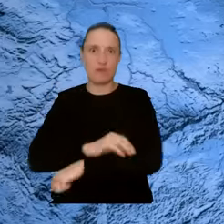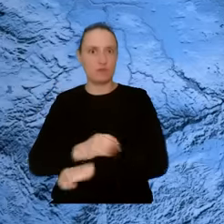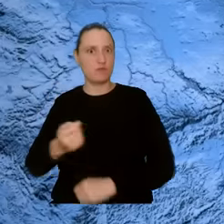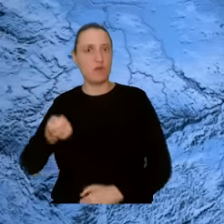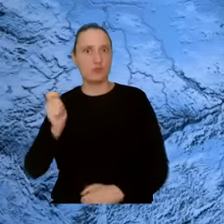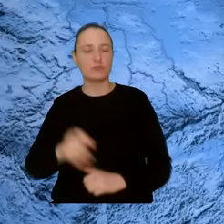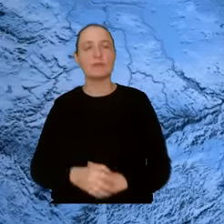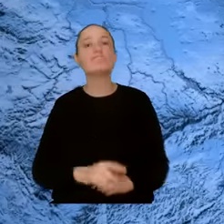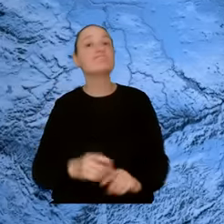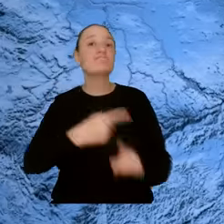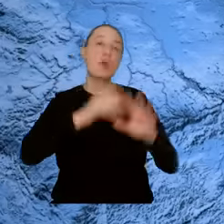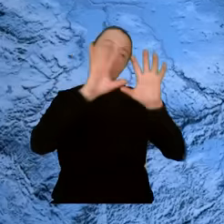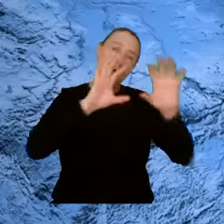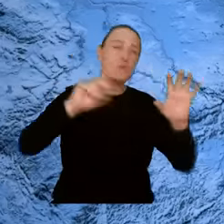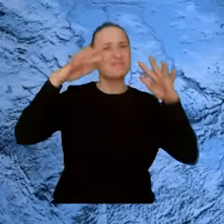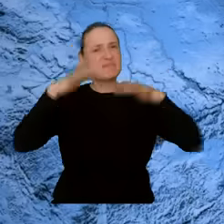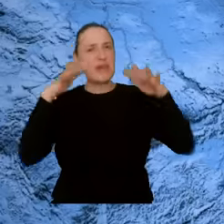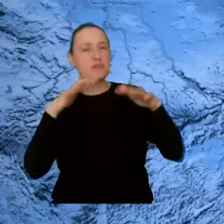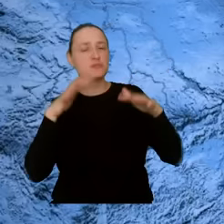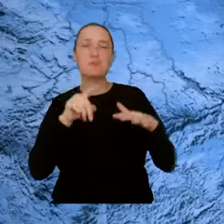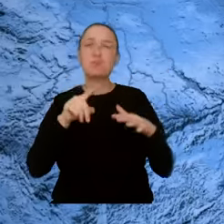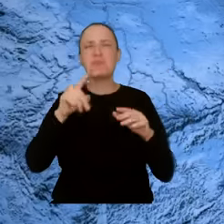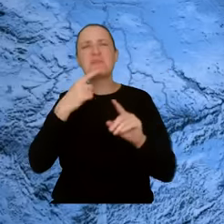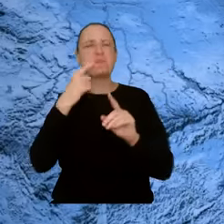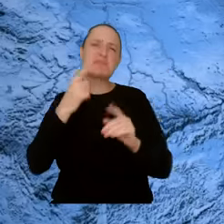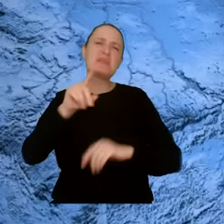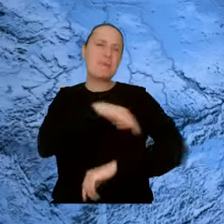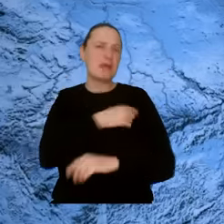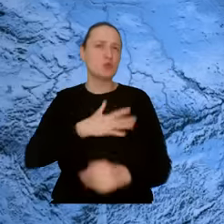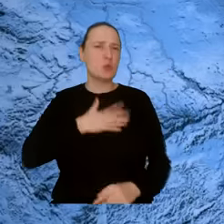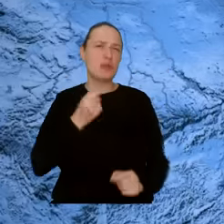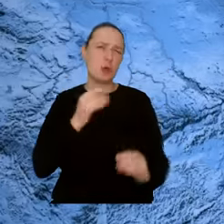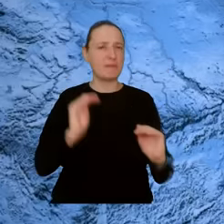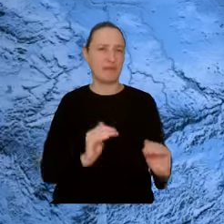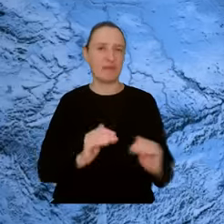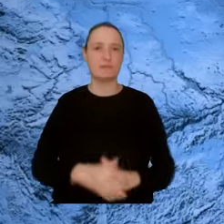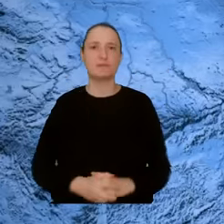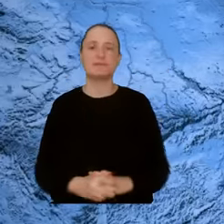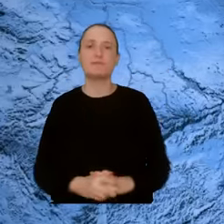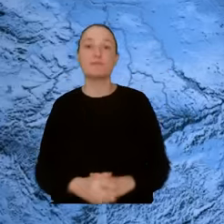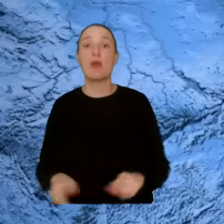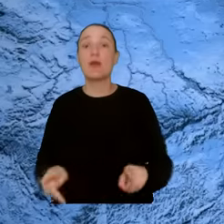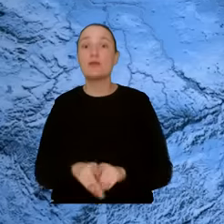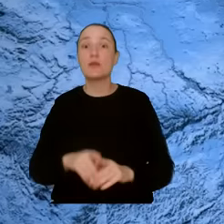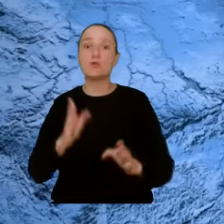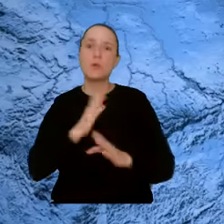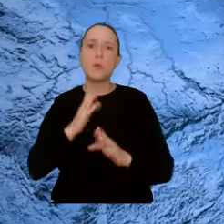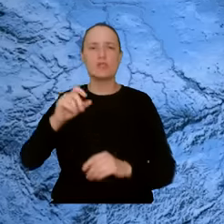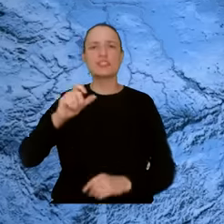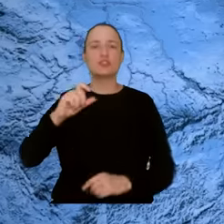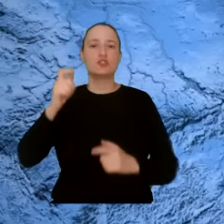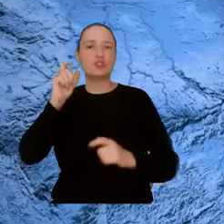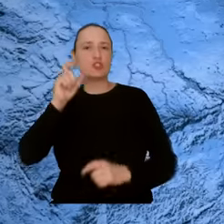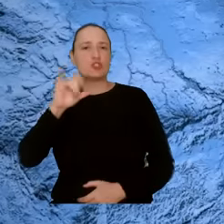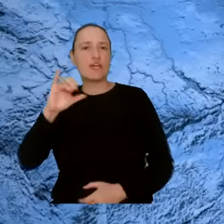dojdą duże zachmurzenie i opady deszczu, które sprawią, że temperatura odczuwalna spadnie o kilka stopni. Równie silnie powieje w Ciechanowie. Tam padać nie